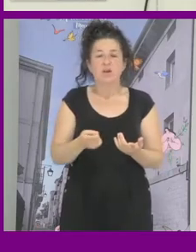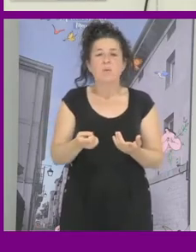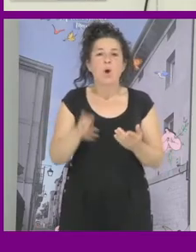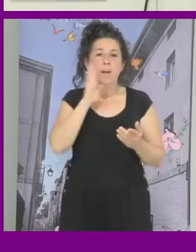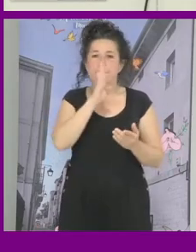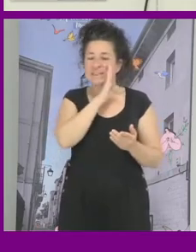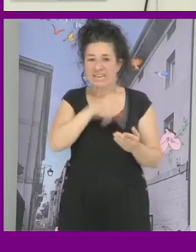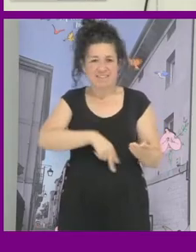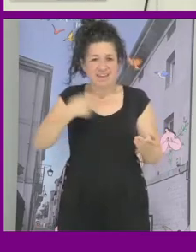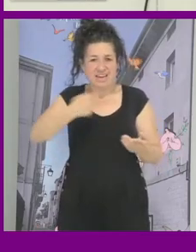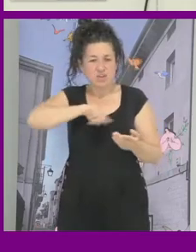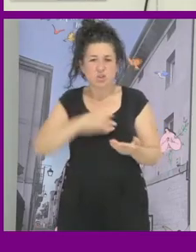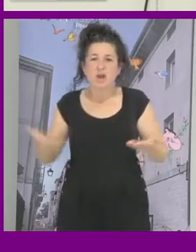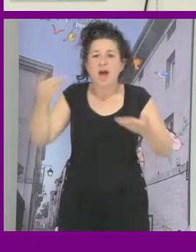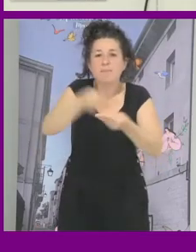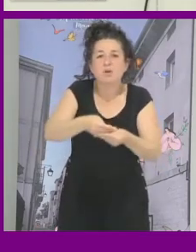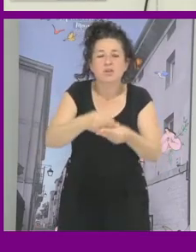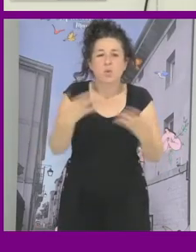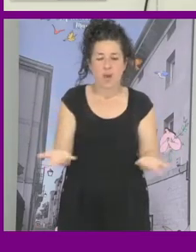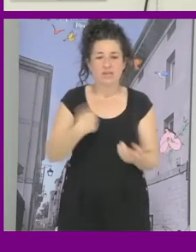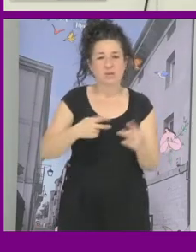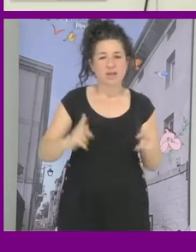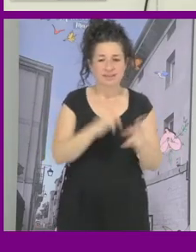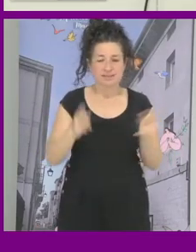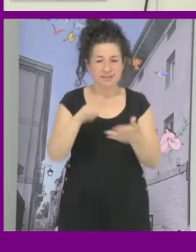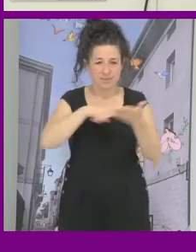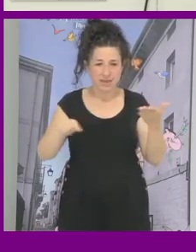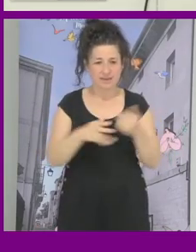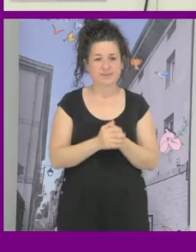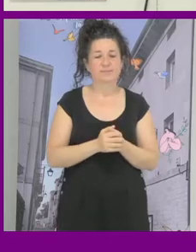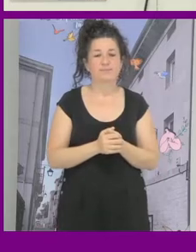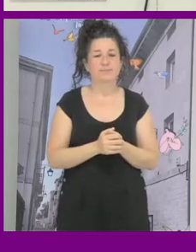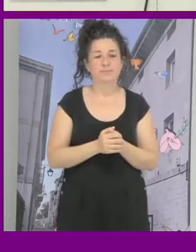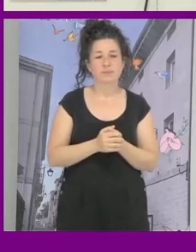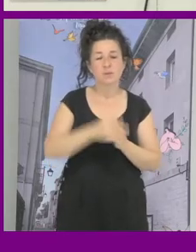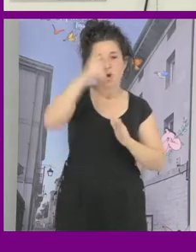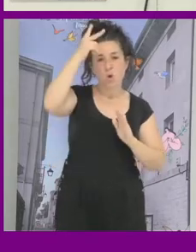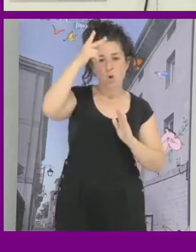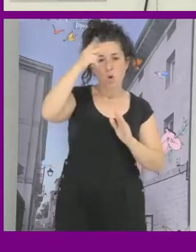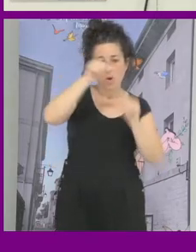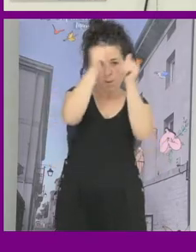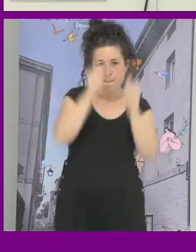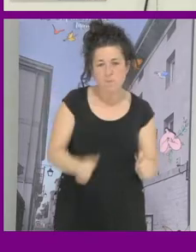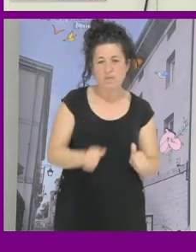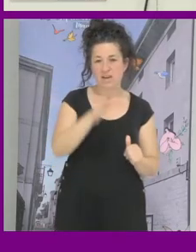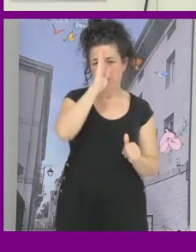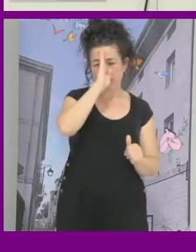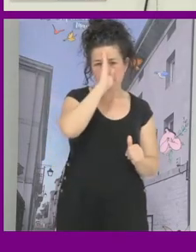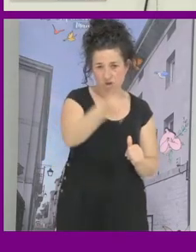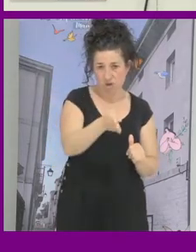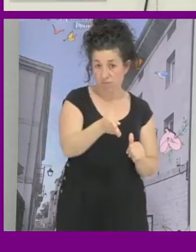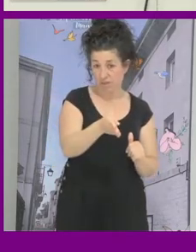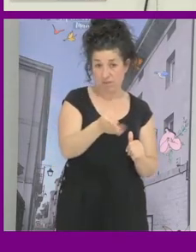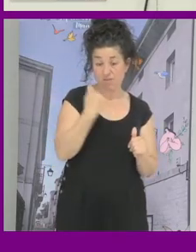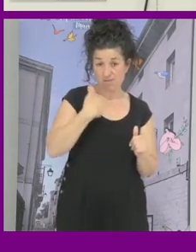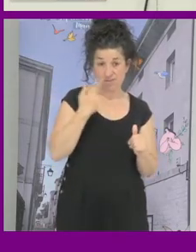Orduan, bueno, hainbat pasarte irakurriko ditut. Eredu heteronormatiboarekin batez etortzea bera, lana